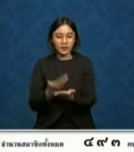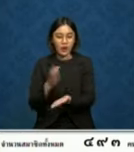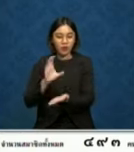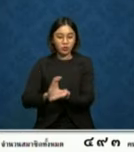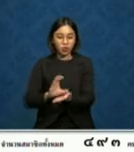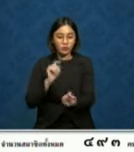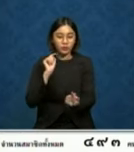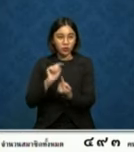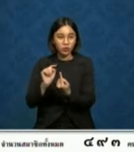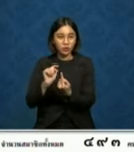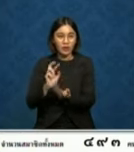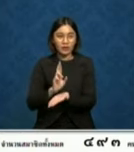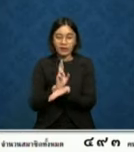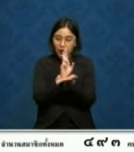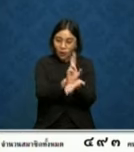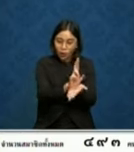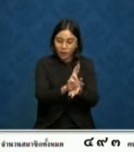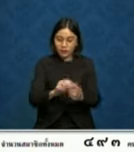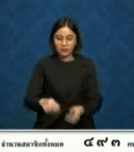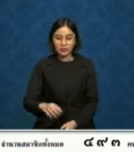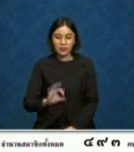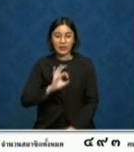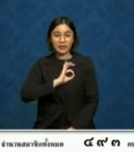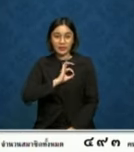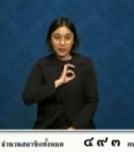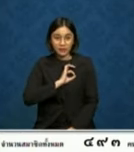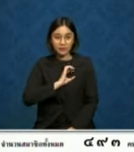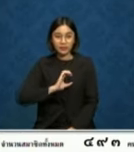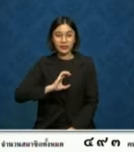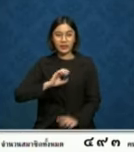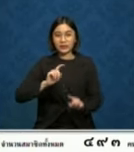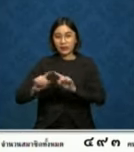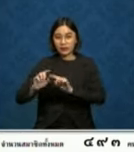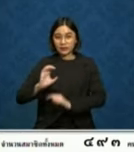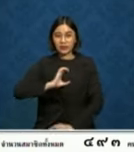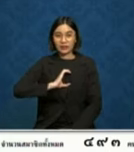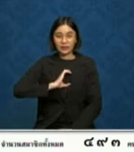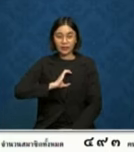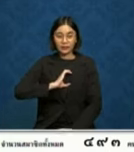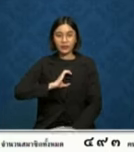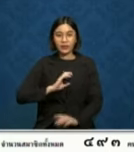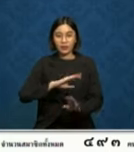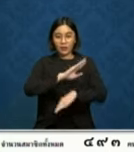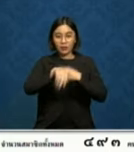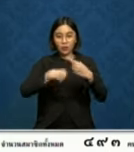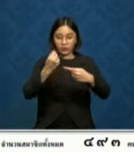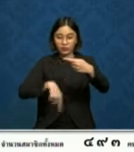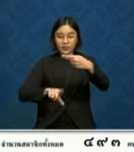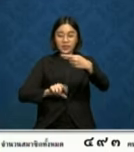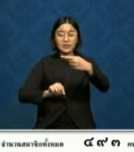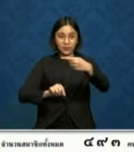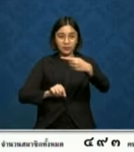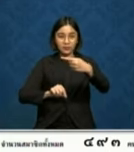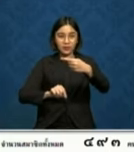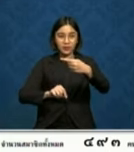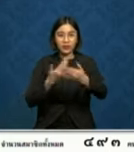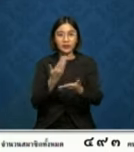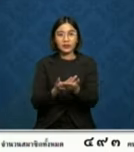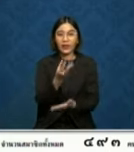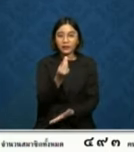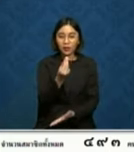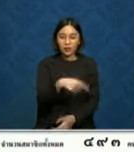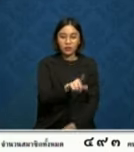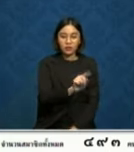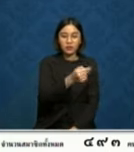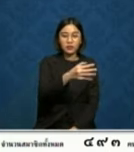ประมาณสำหรับโลและเข็มรางวัลเพชรพาณิชย์ 20ชุดรางวัลราคาชุดละ